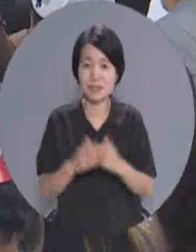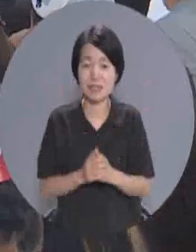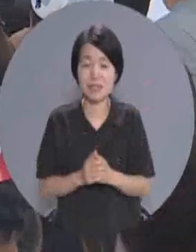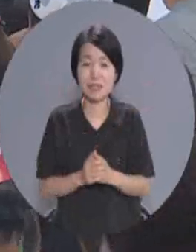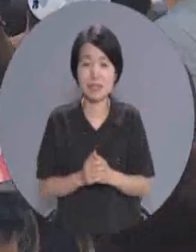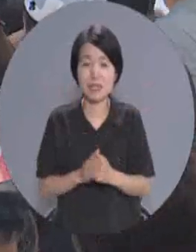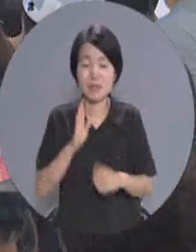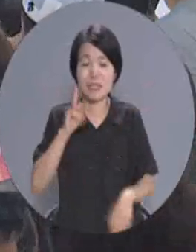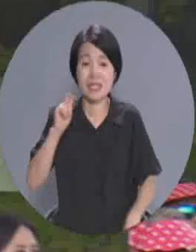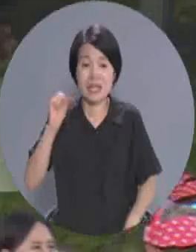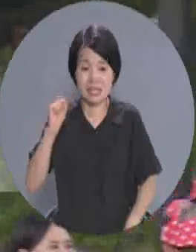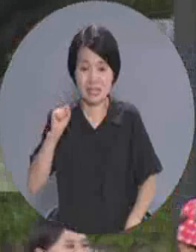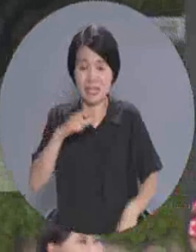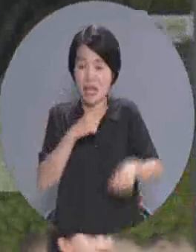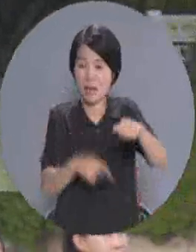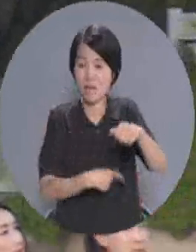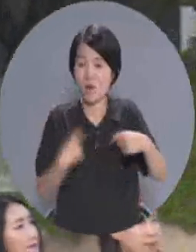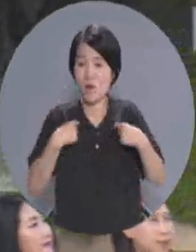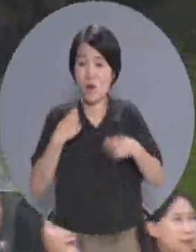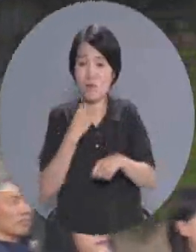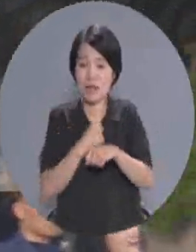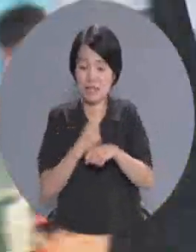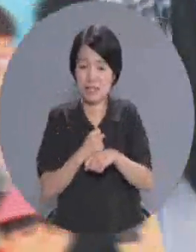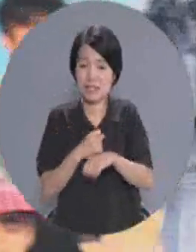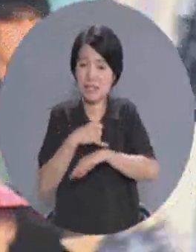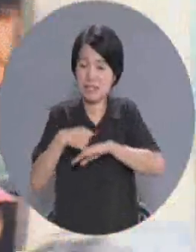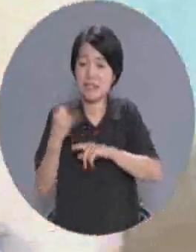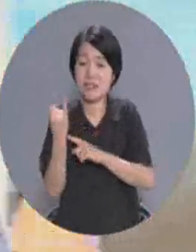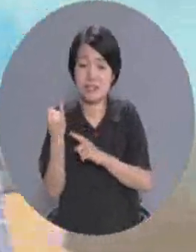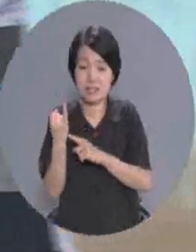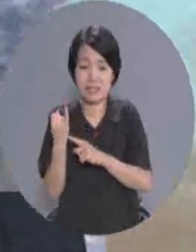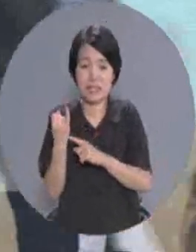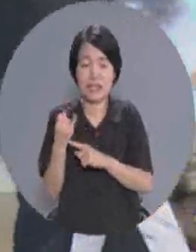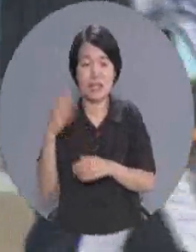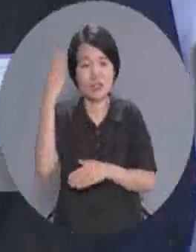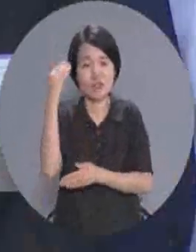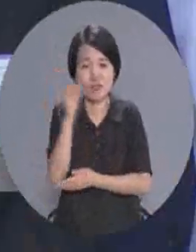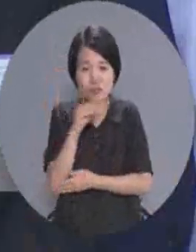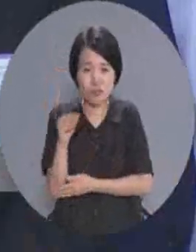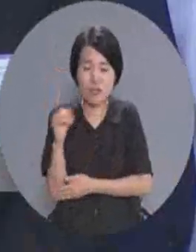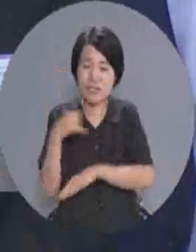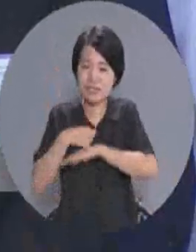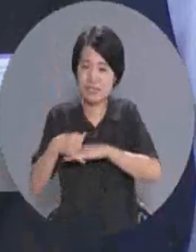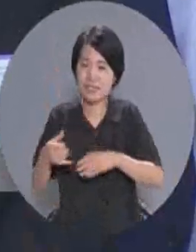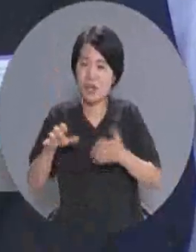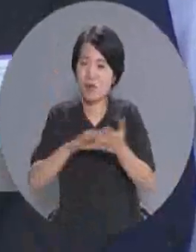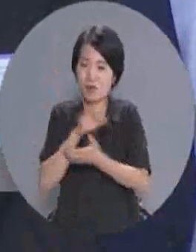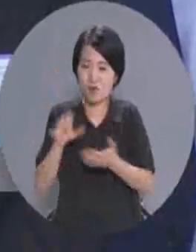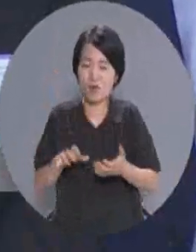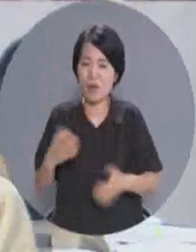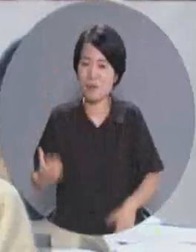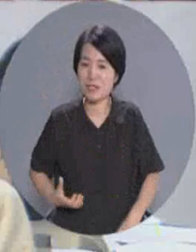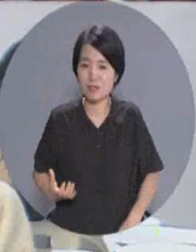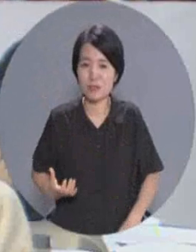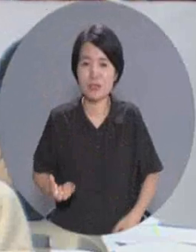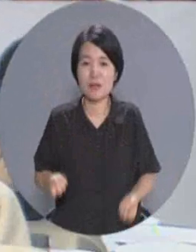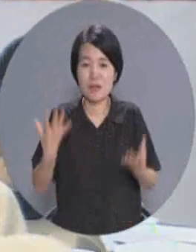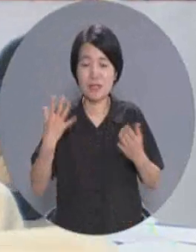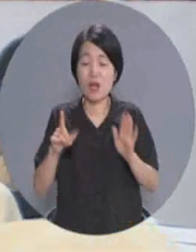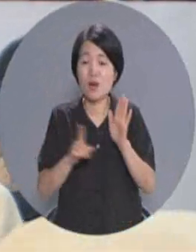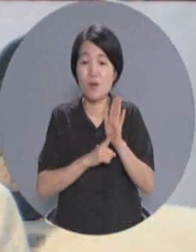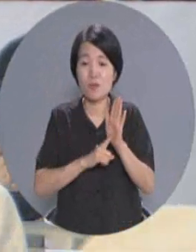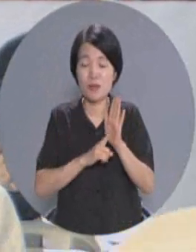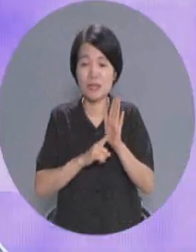BTS의 한복 정장을 만들었던 김리을 디자이너의 수목과 현대 디자인이 어우러진 패션쇼를 시작으로